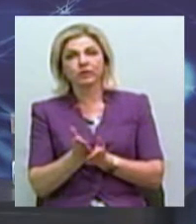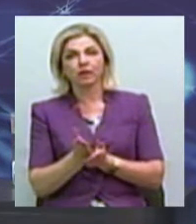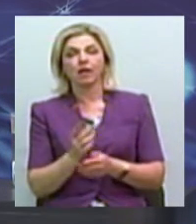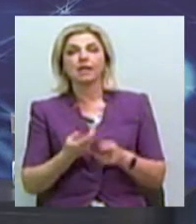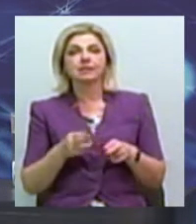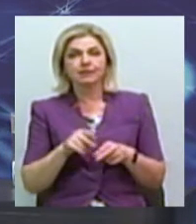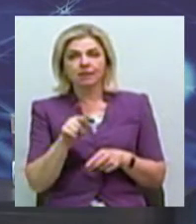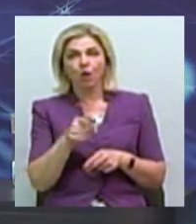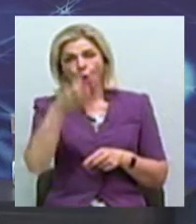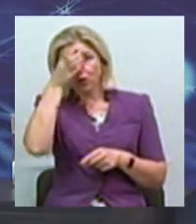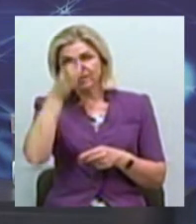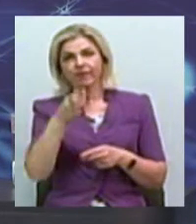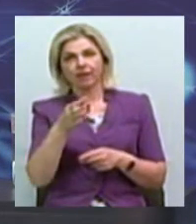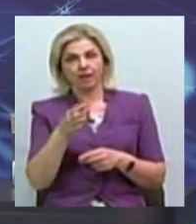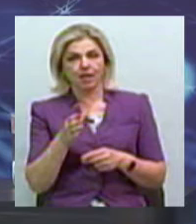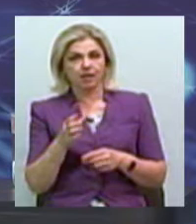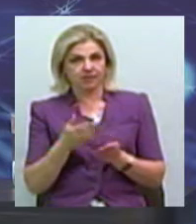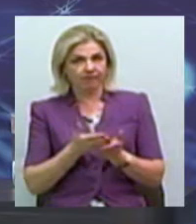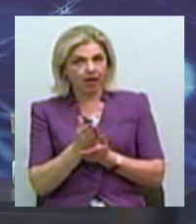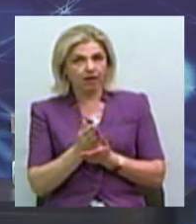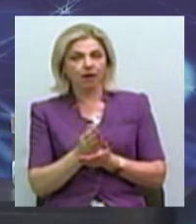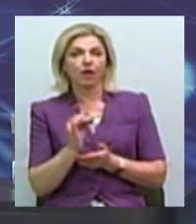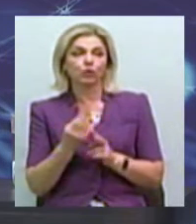Це освітня сфера. Тому,